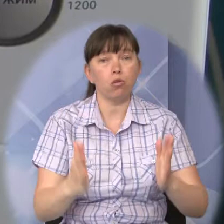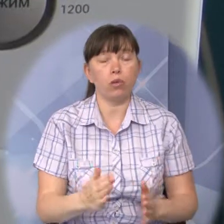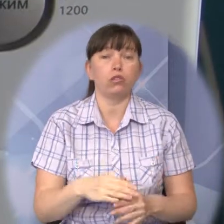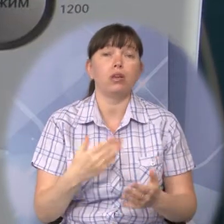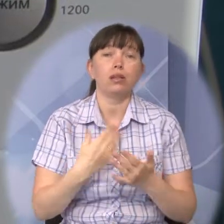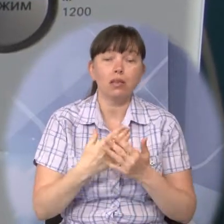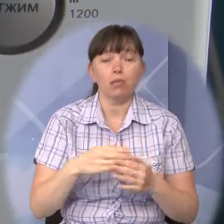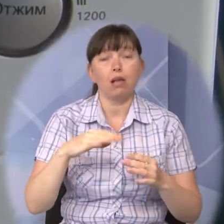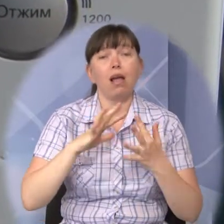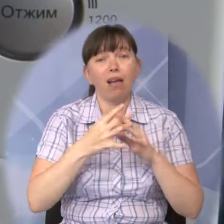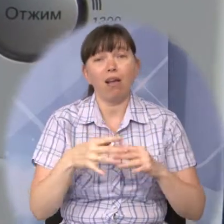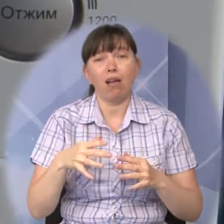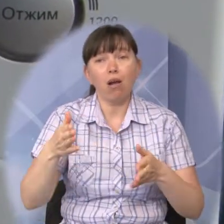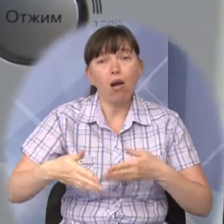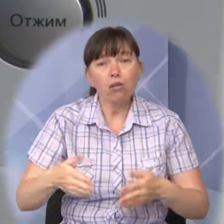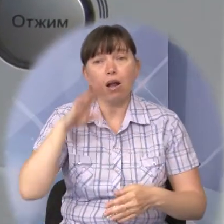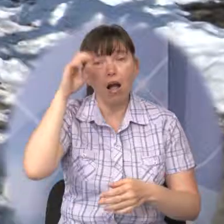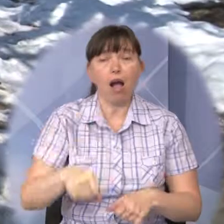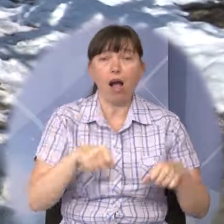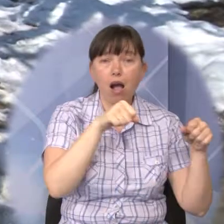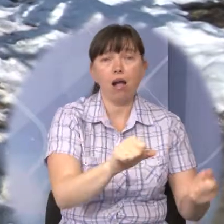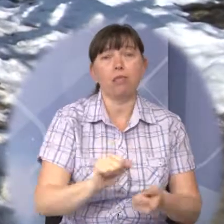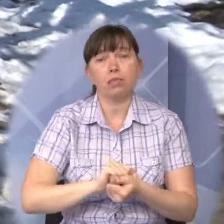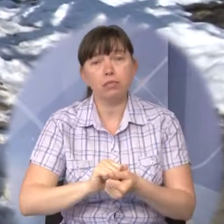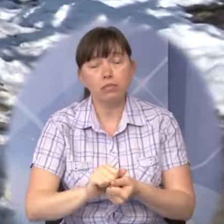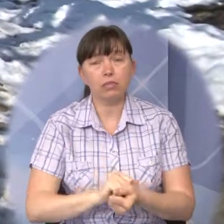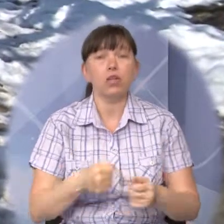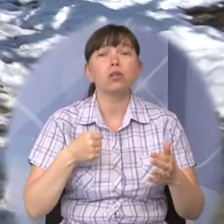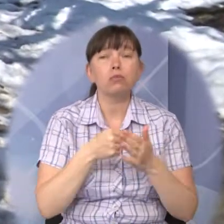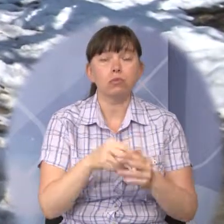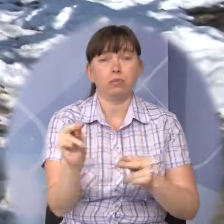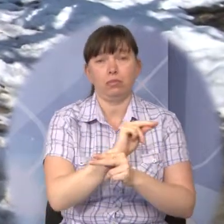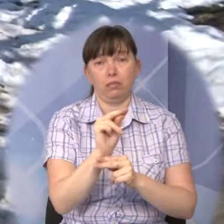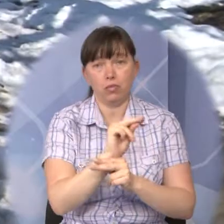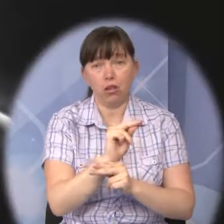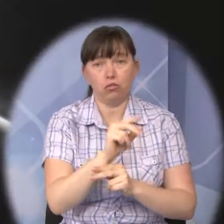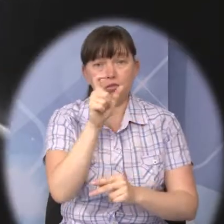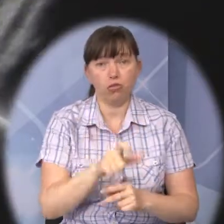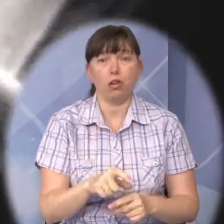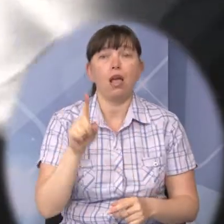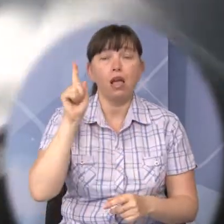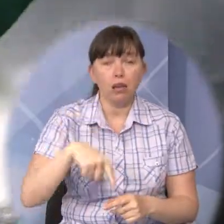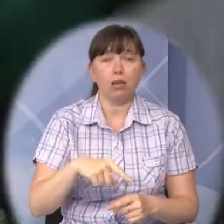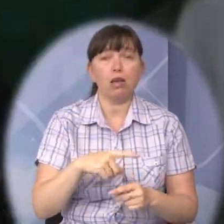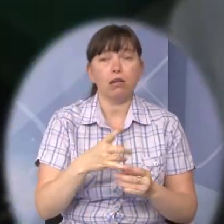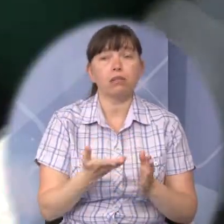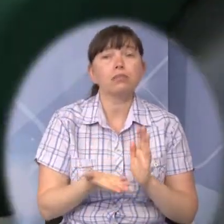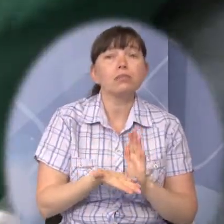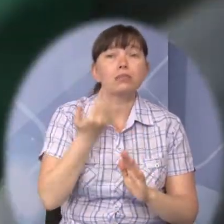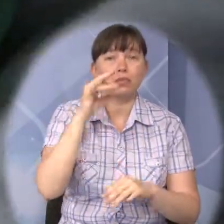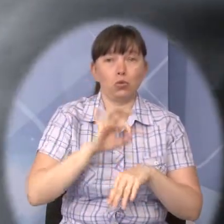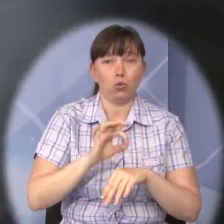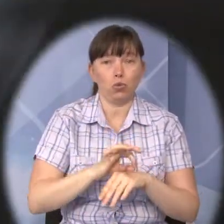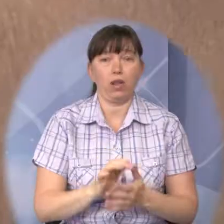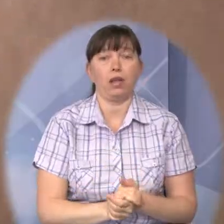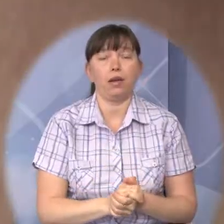la domiciliu, fie lucrări în grădină, fie o căldare cu apă, spălatul rufelor, până la proceduri de tratament sau chiar alinare a